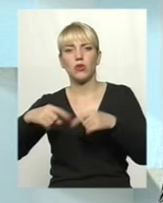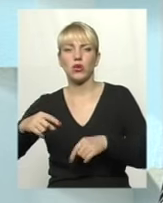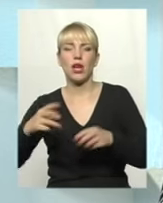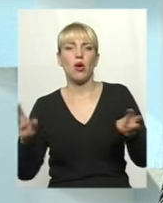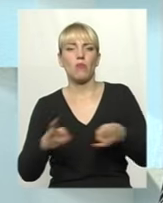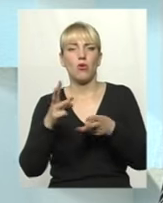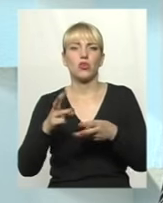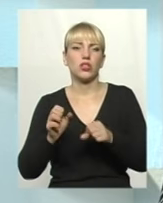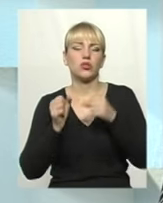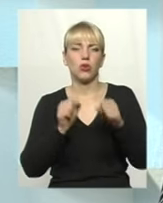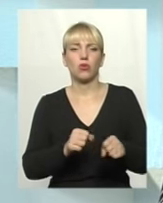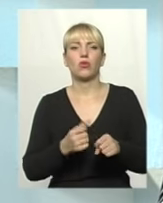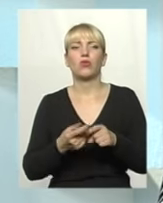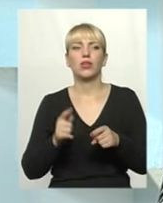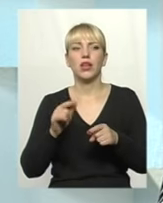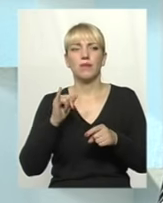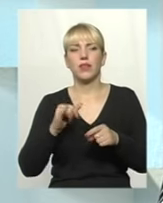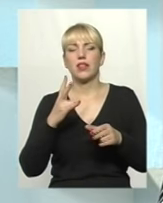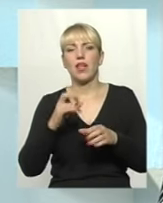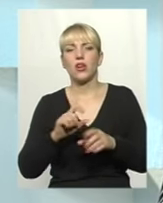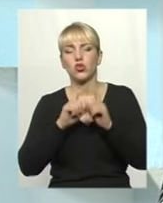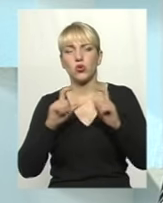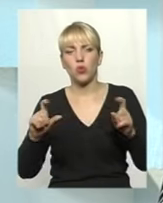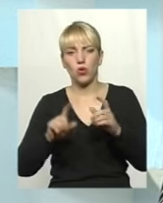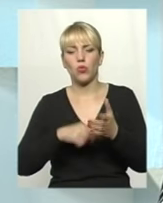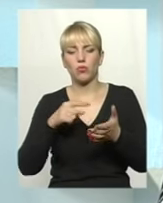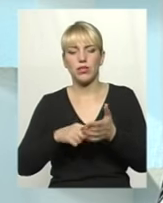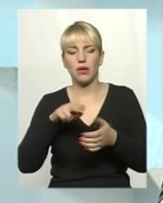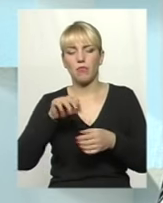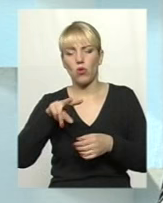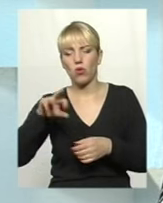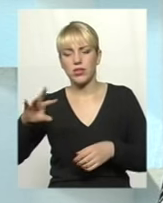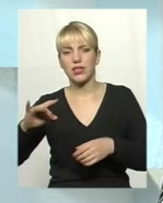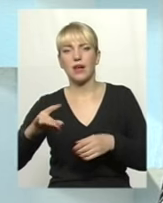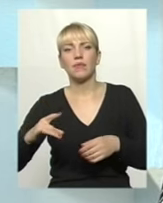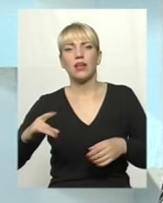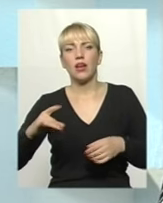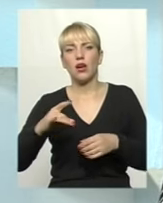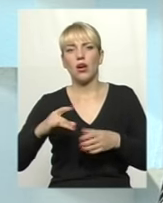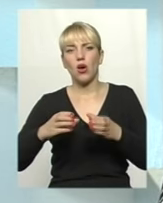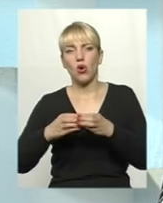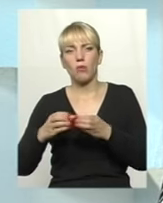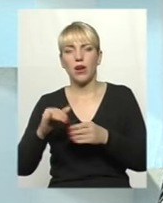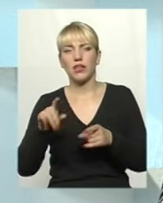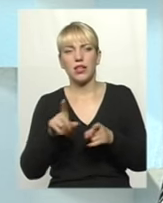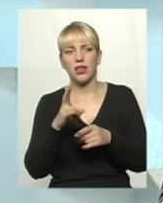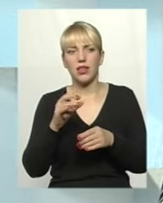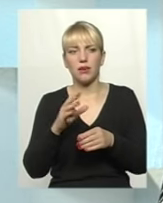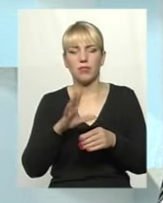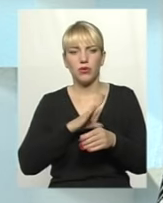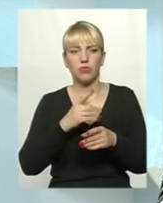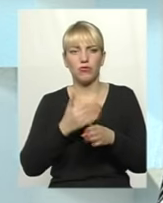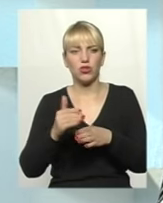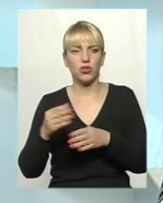4 об'єднані територіальні громади, і на школу в міській Полонській громаді у нас виділені кошти, на амбулаторію виділені